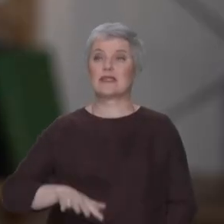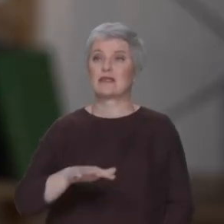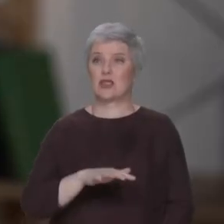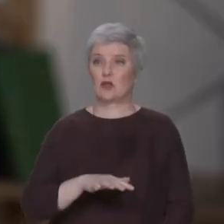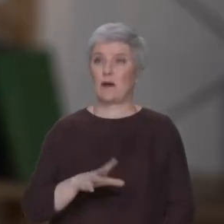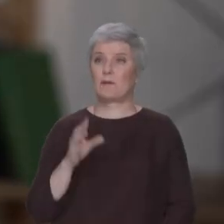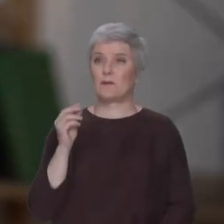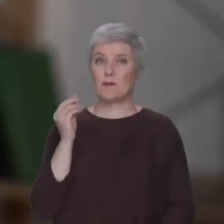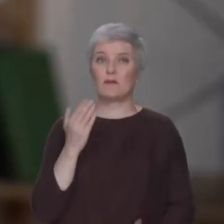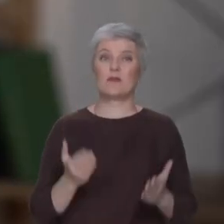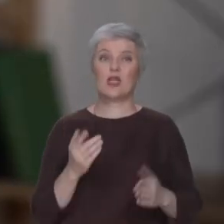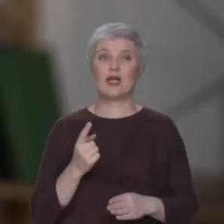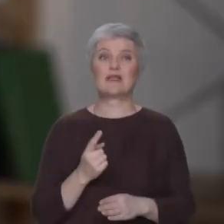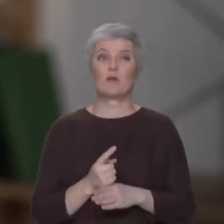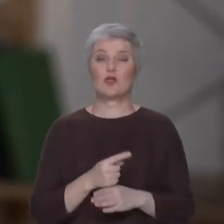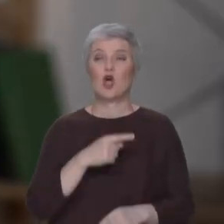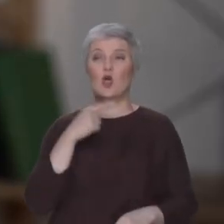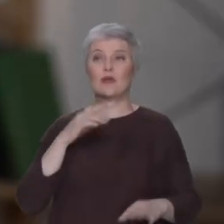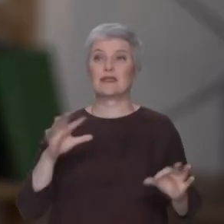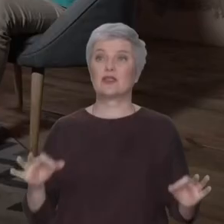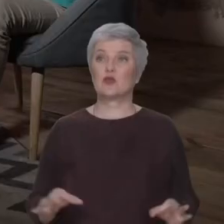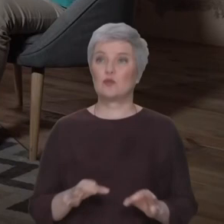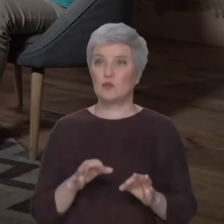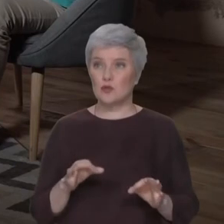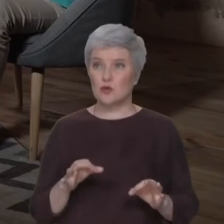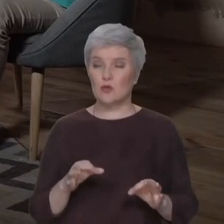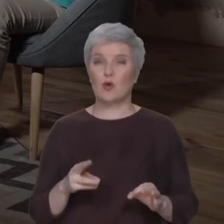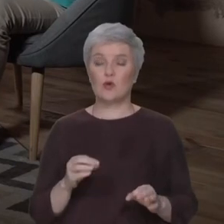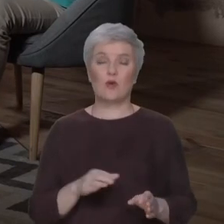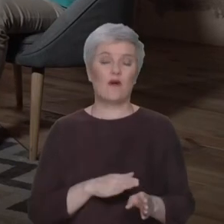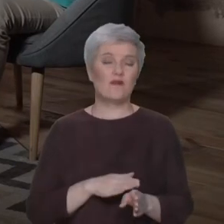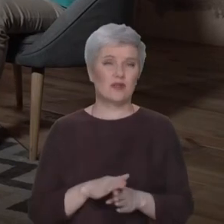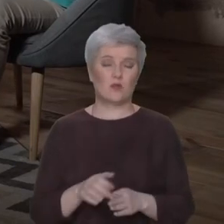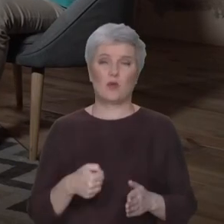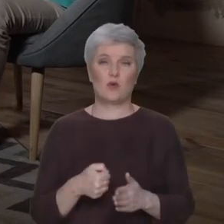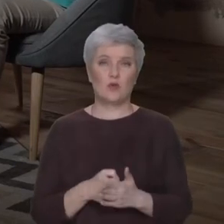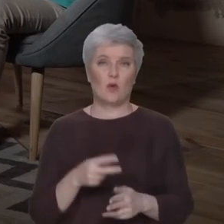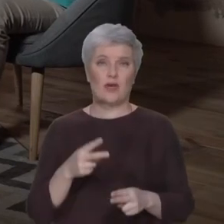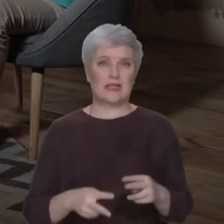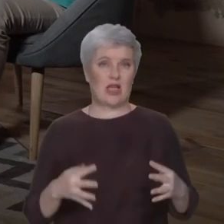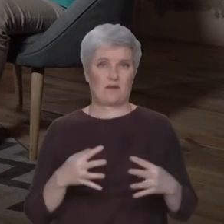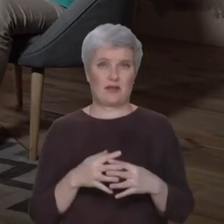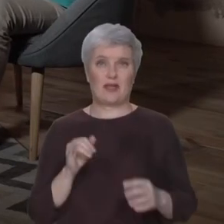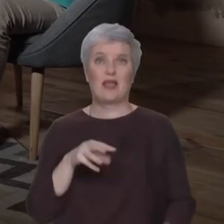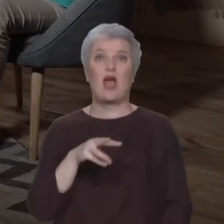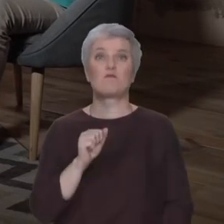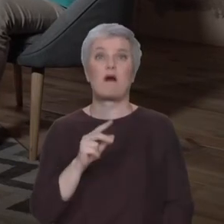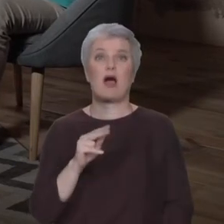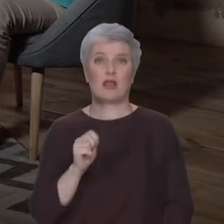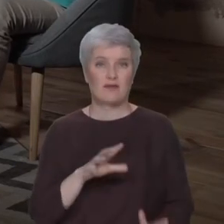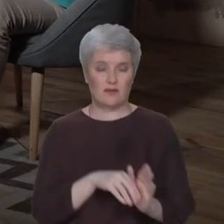ви маєте на увазі, якщо забороняти зараз російську музику в публічних місцях, то тотально. До кінця війни тотально ні. І Макаревича в тому